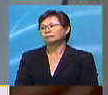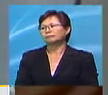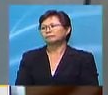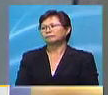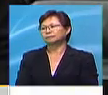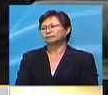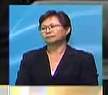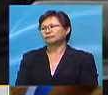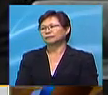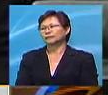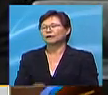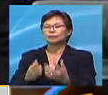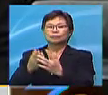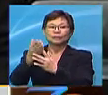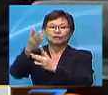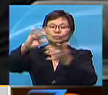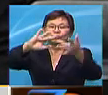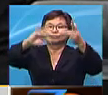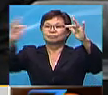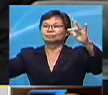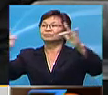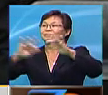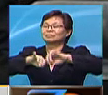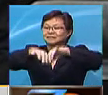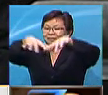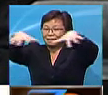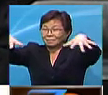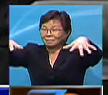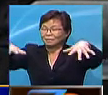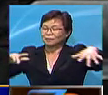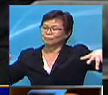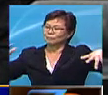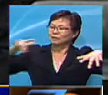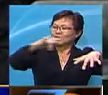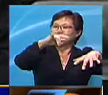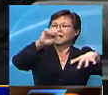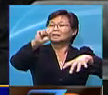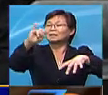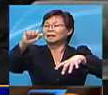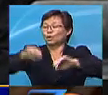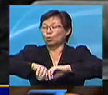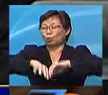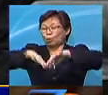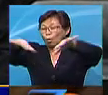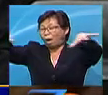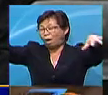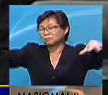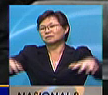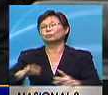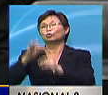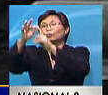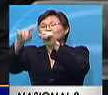lalu melalui jaringan penerbangan siia yang luas terutamanya